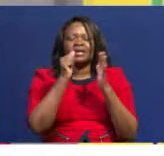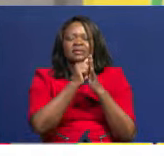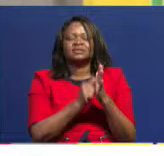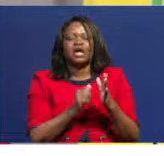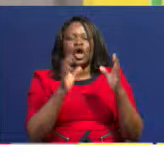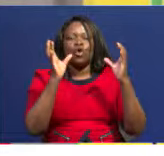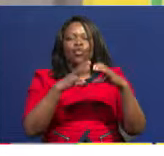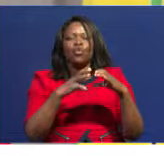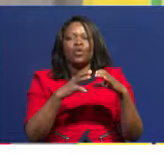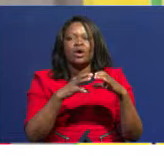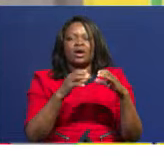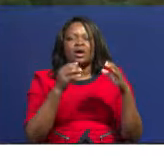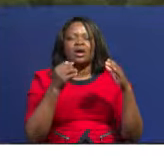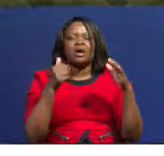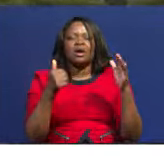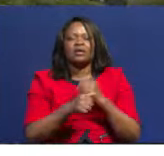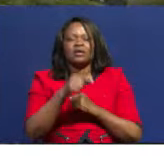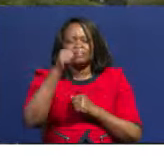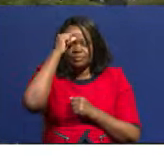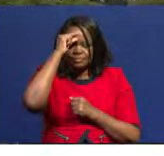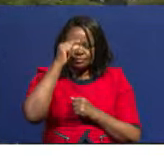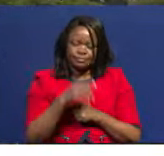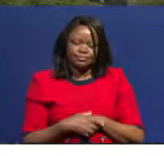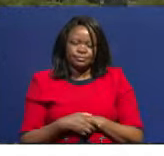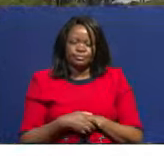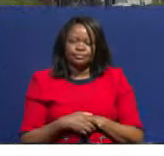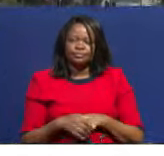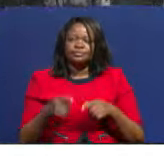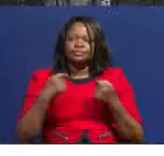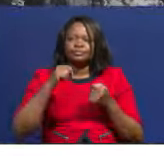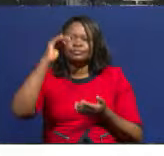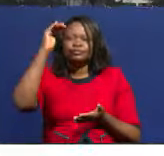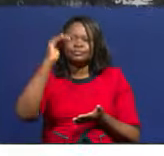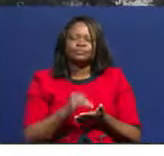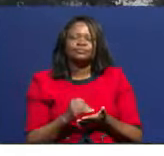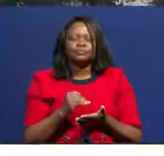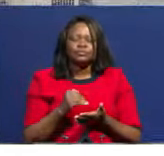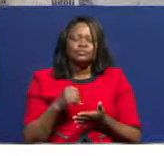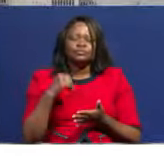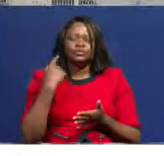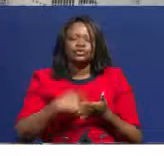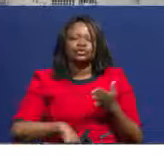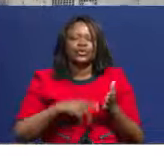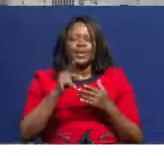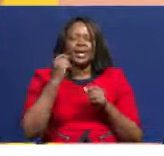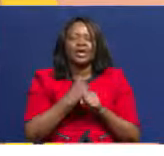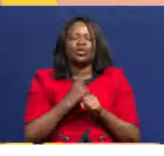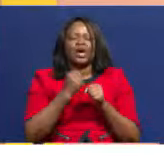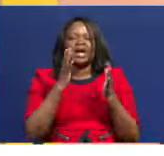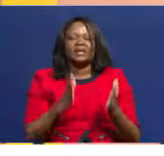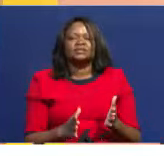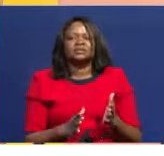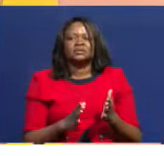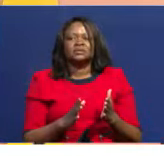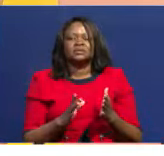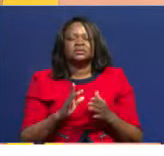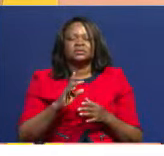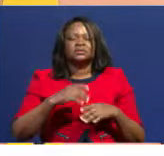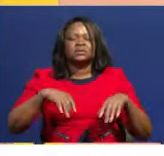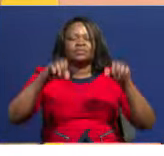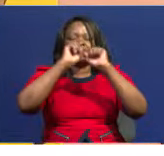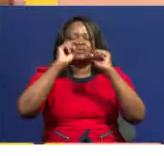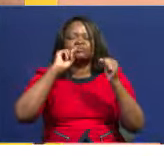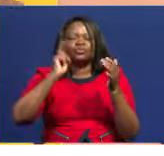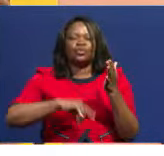agencies within government. Aidha, katika juhudi za kupunguza mzigo wa malipo ya wafanyakazi, kiongozi wa taifa ametangaza kuwa